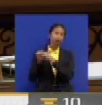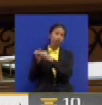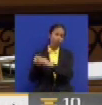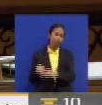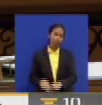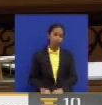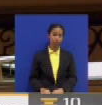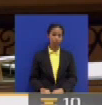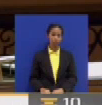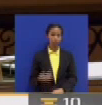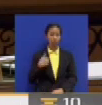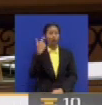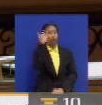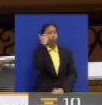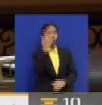คะ